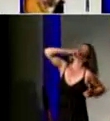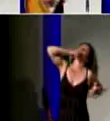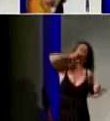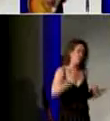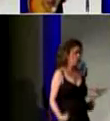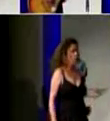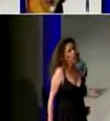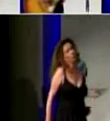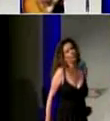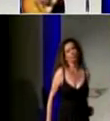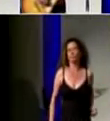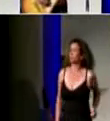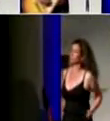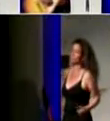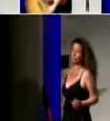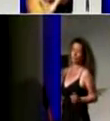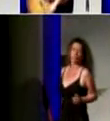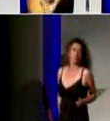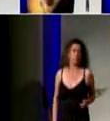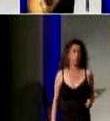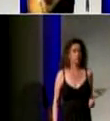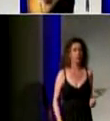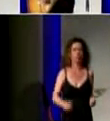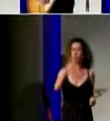comme je me sens vieux.